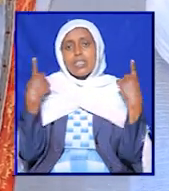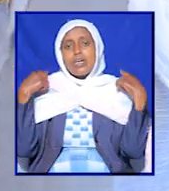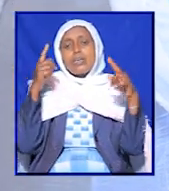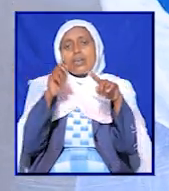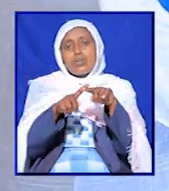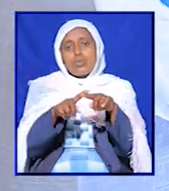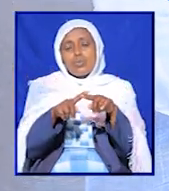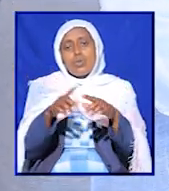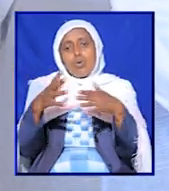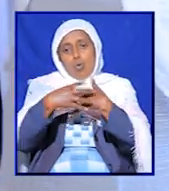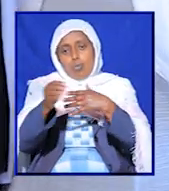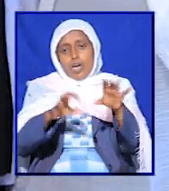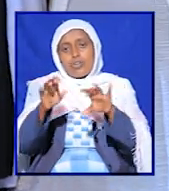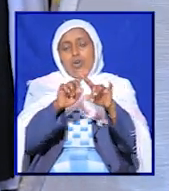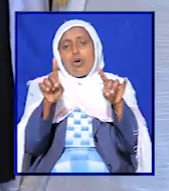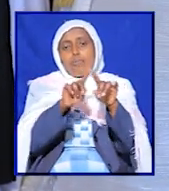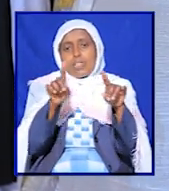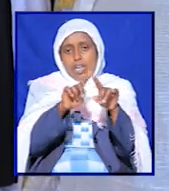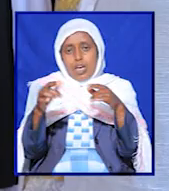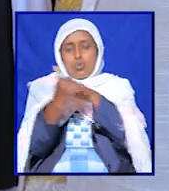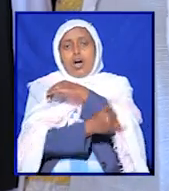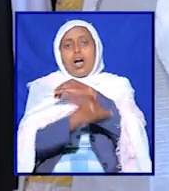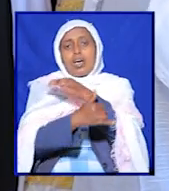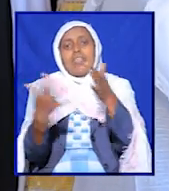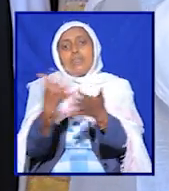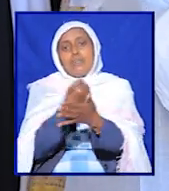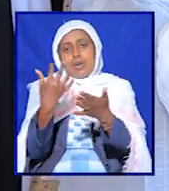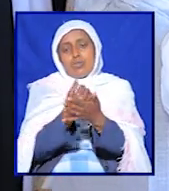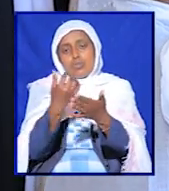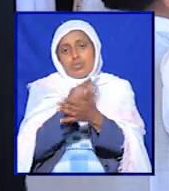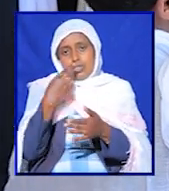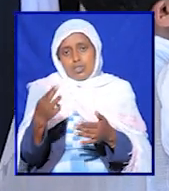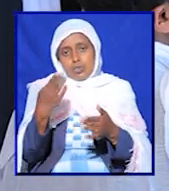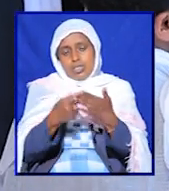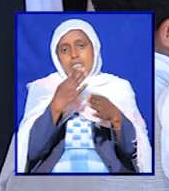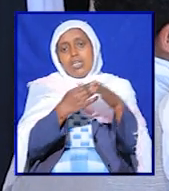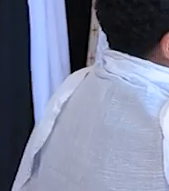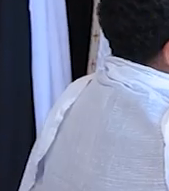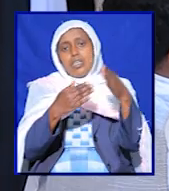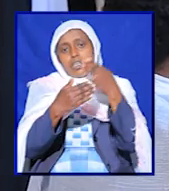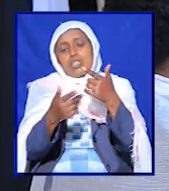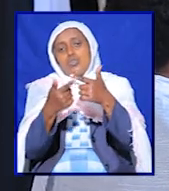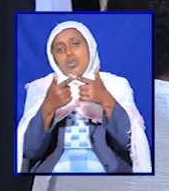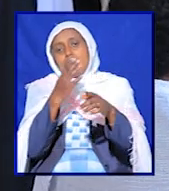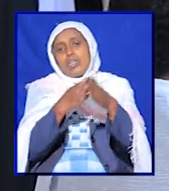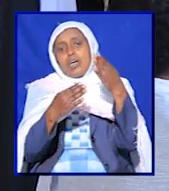እነዚህ ከግሪክ የግሪኩን ኮፒ አድርገው በተለያየ አገራት የሚመረቱ ምርቶች ናቸው። እነዚህ ደረጃቸው በሁለተኛ